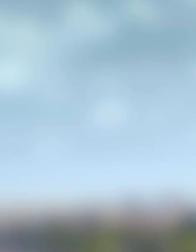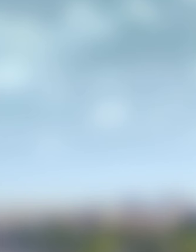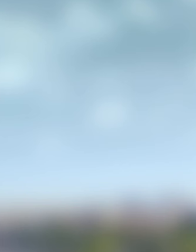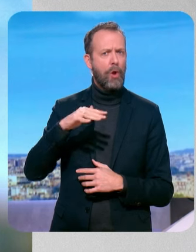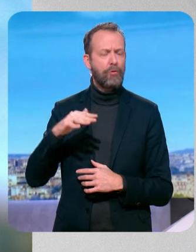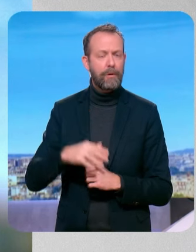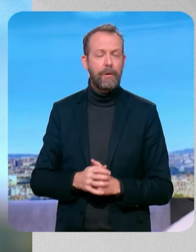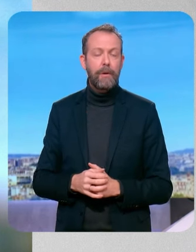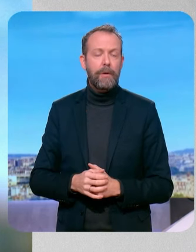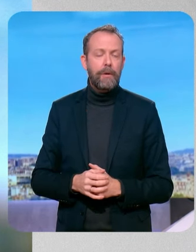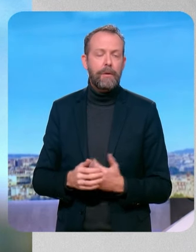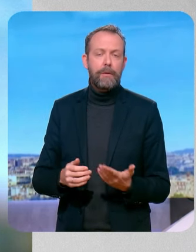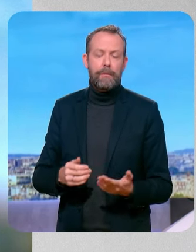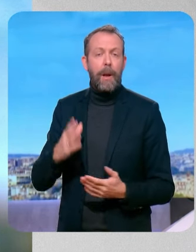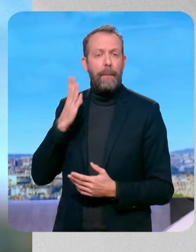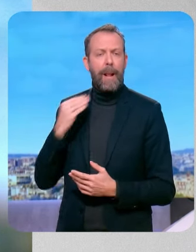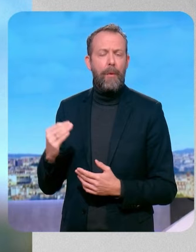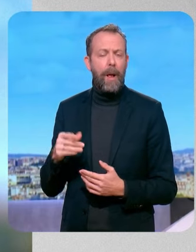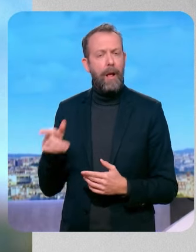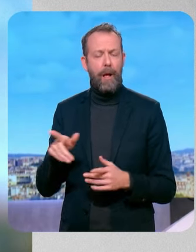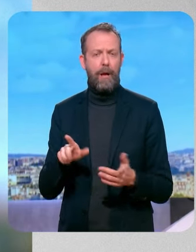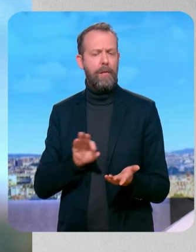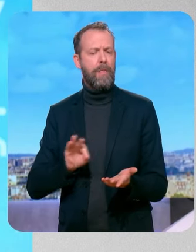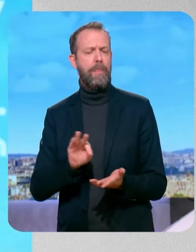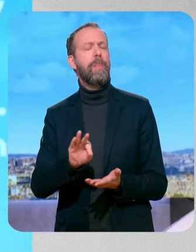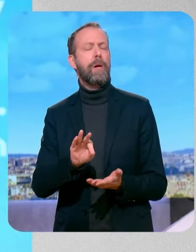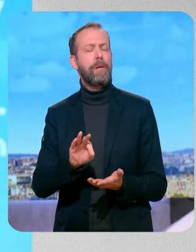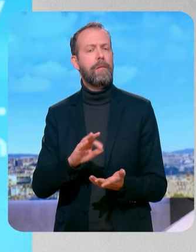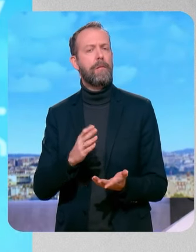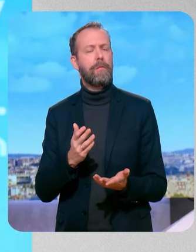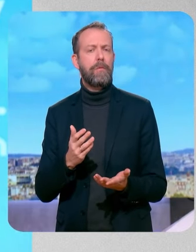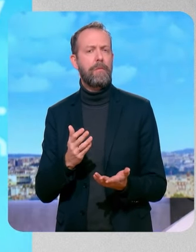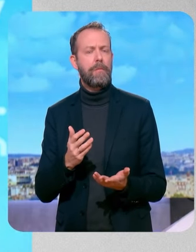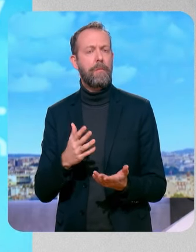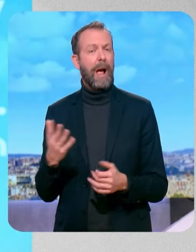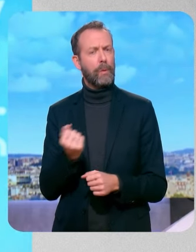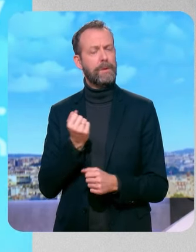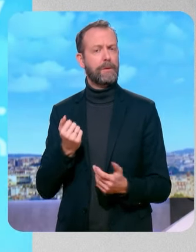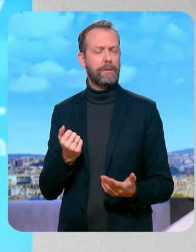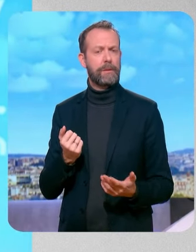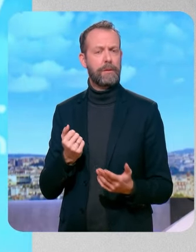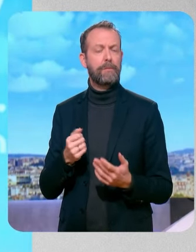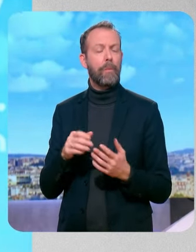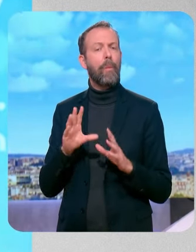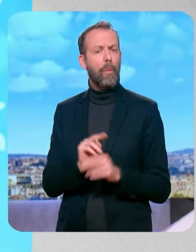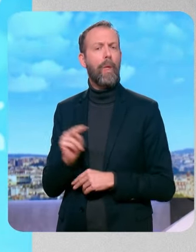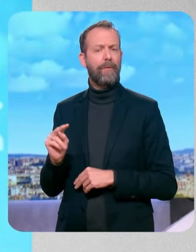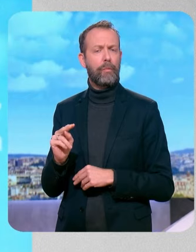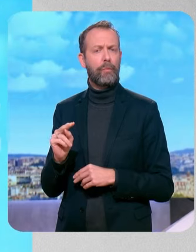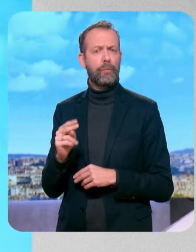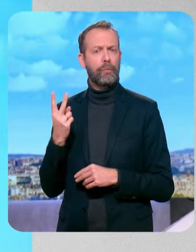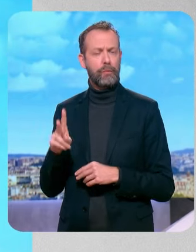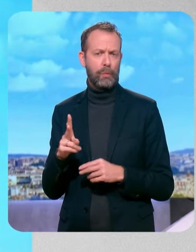Oui, Marine Le Pen, elle a fait une manœuvre assez réussi du point de vue du